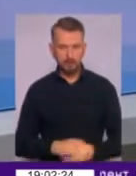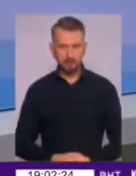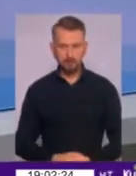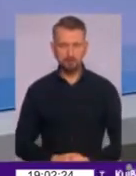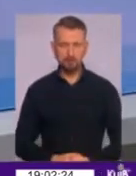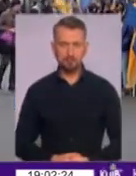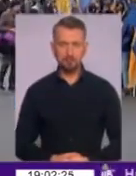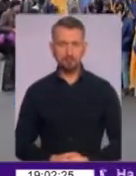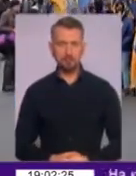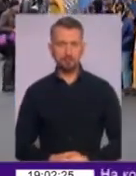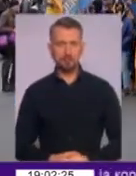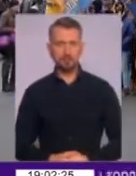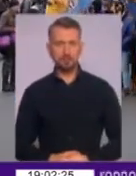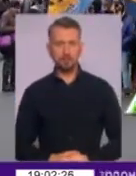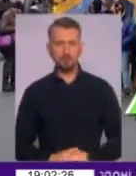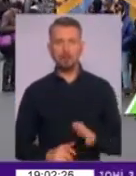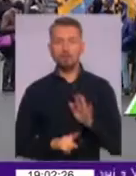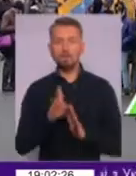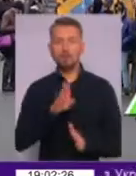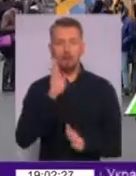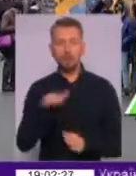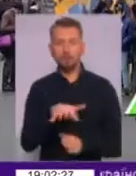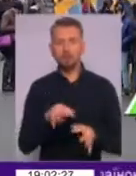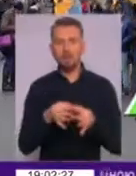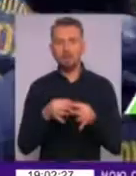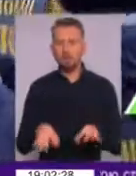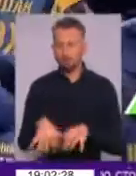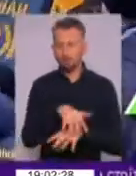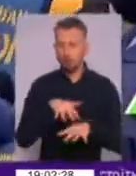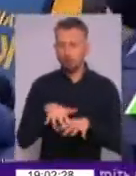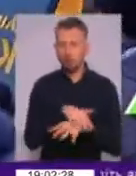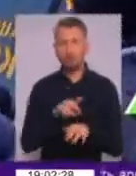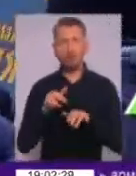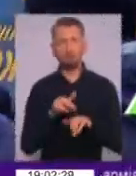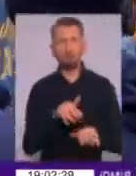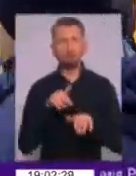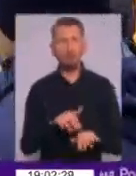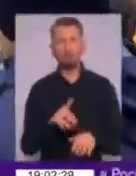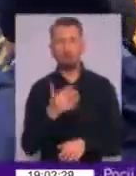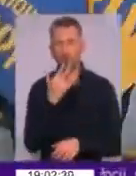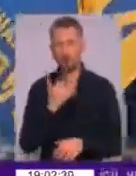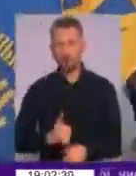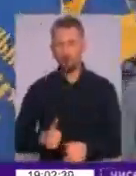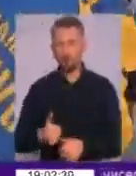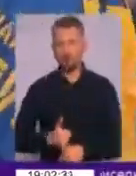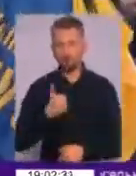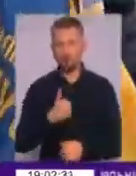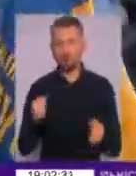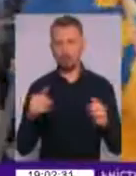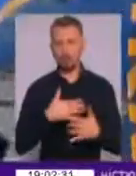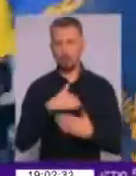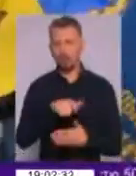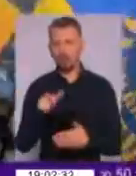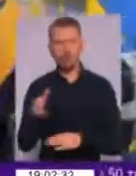подробиці. Від ранку на Майдані Незалежності людно. На марш національної гідності збираються активісти. З прапорами